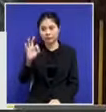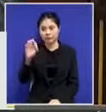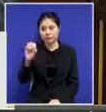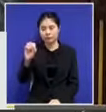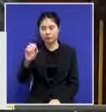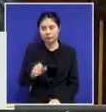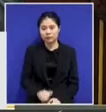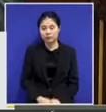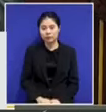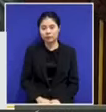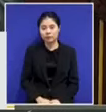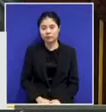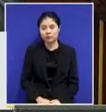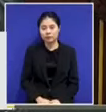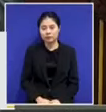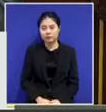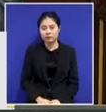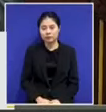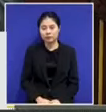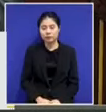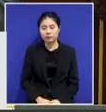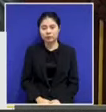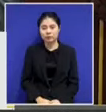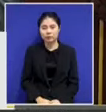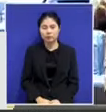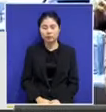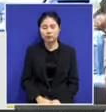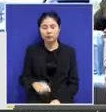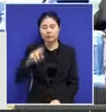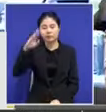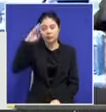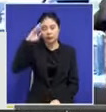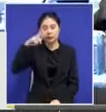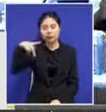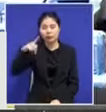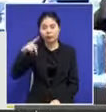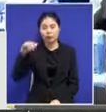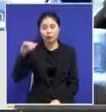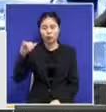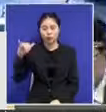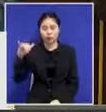290นายบุญลือประเสริฐโสภา พลเอกประยุทธ์จันทร์โอชาครับ